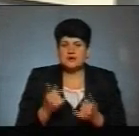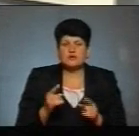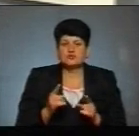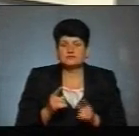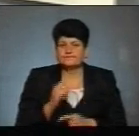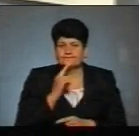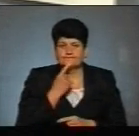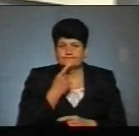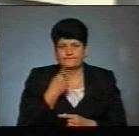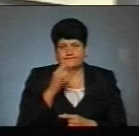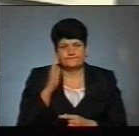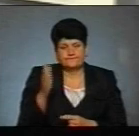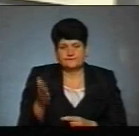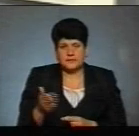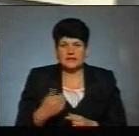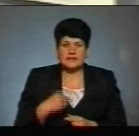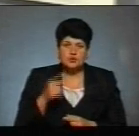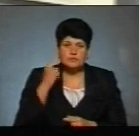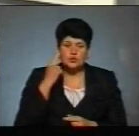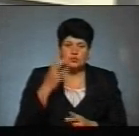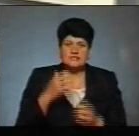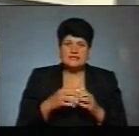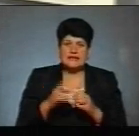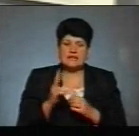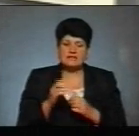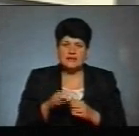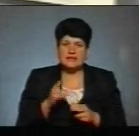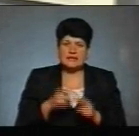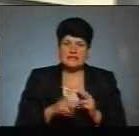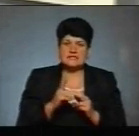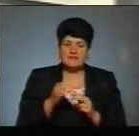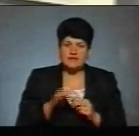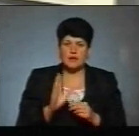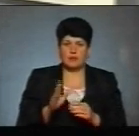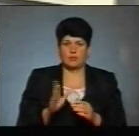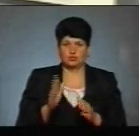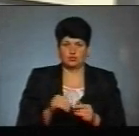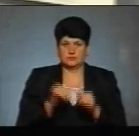що то, що ми думали, що середина квітня, десь кінець квітня буде якраз цей пік,